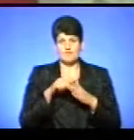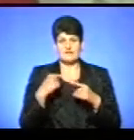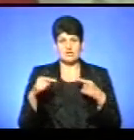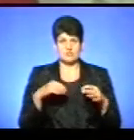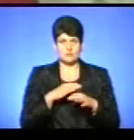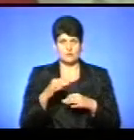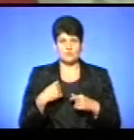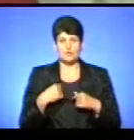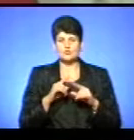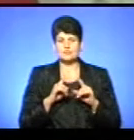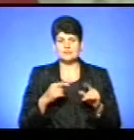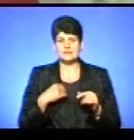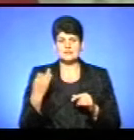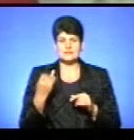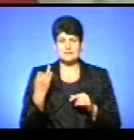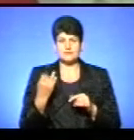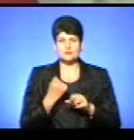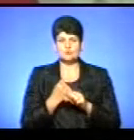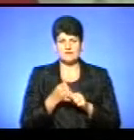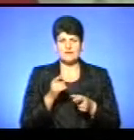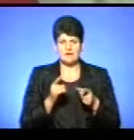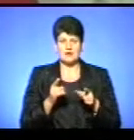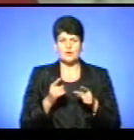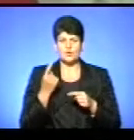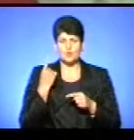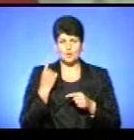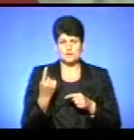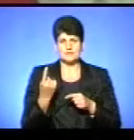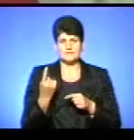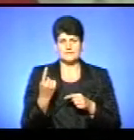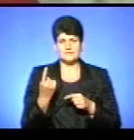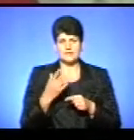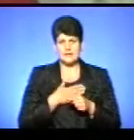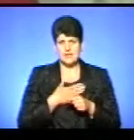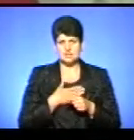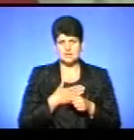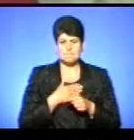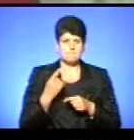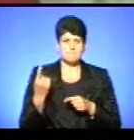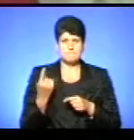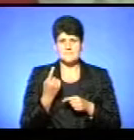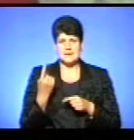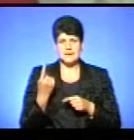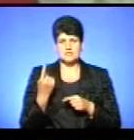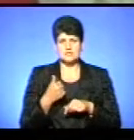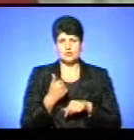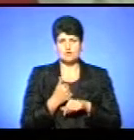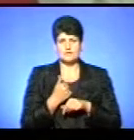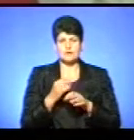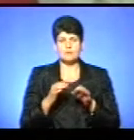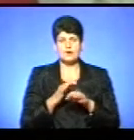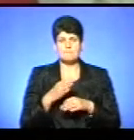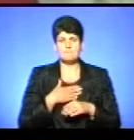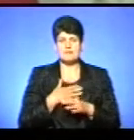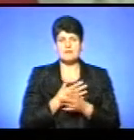нас зацікавило втілити в реальність один із наших перших і самих улюблених проєктів